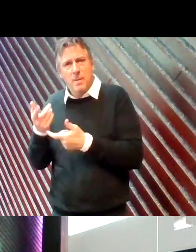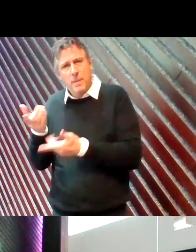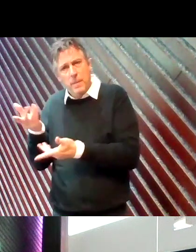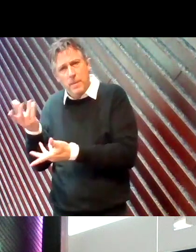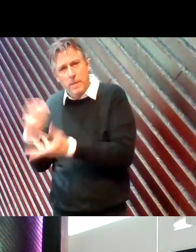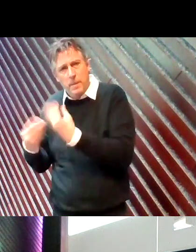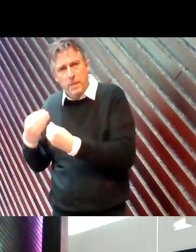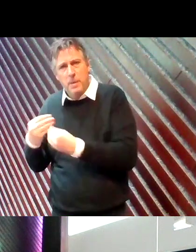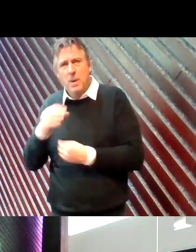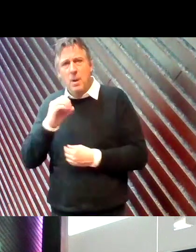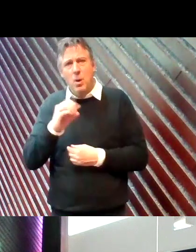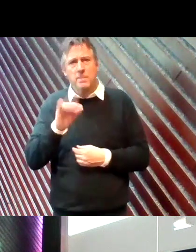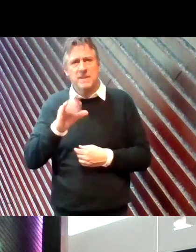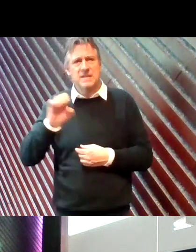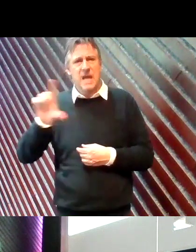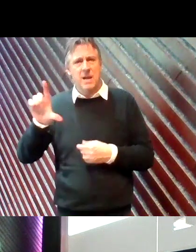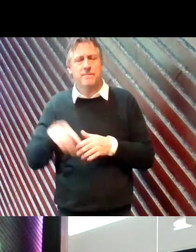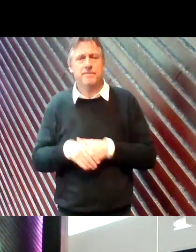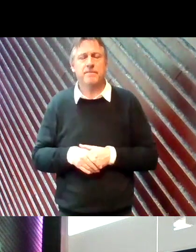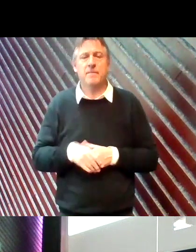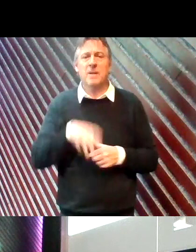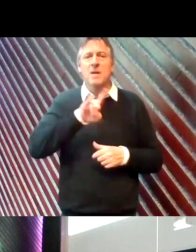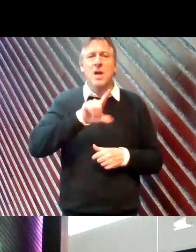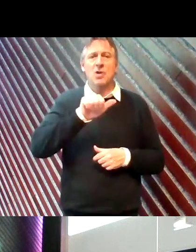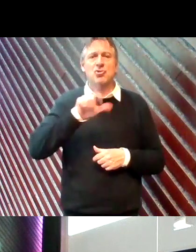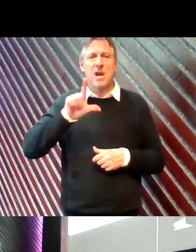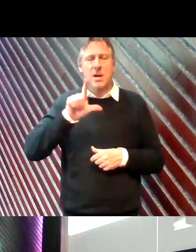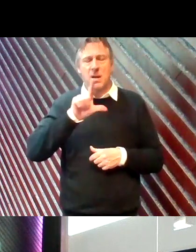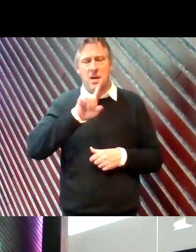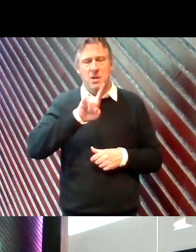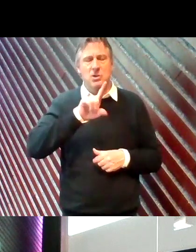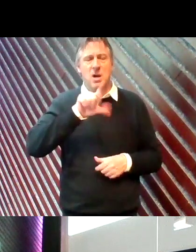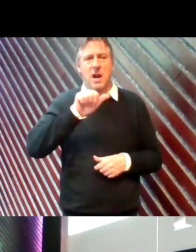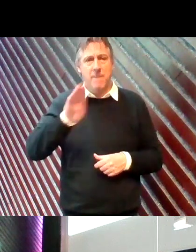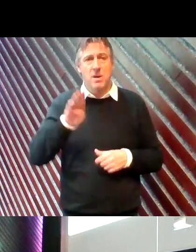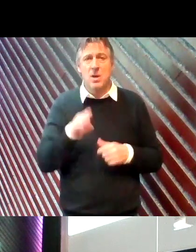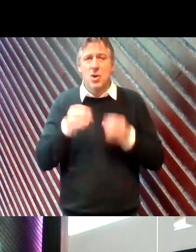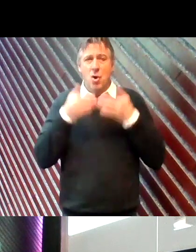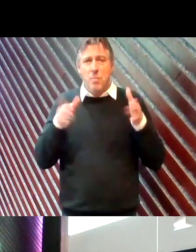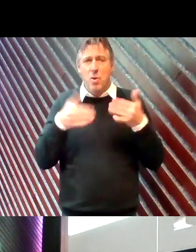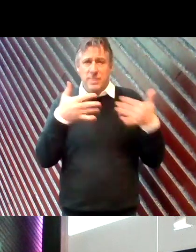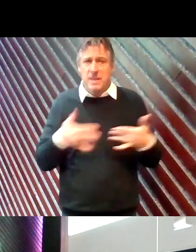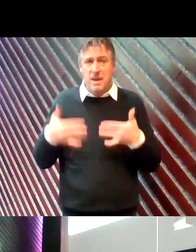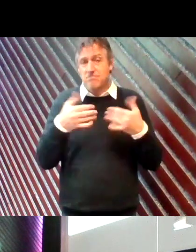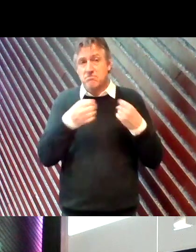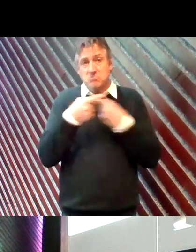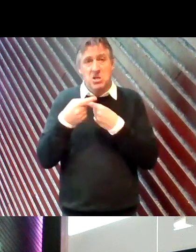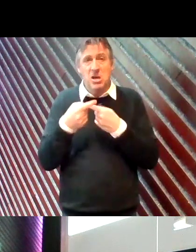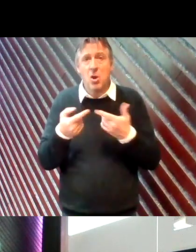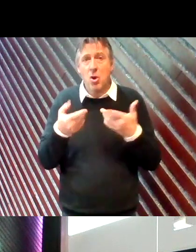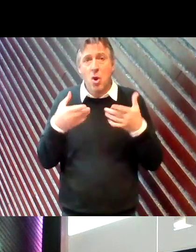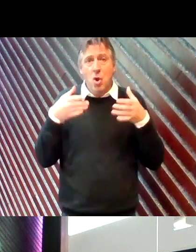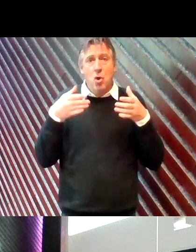OTCL donc pourquoi le H-Lab l'open data d'abord qu'est-ce que c'est le H-Lab le H-Lab c'est un collectif d